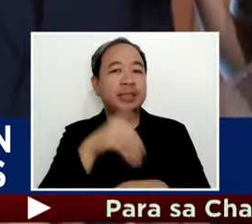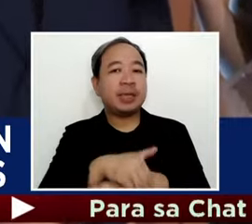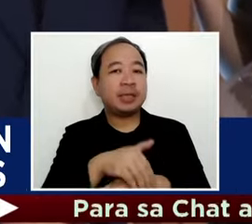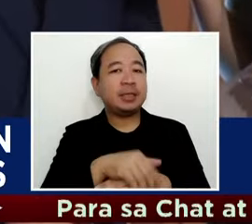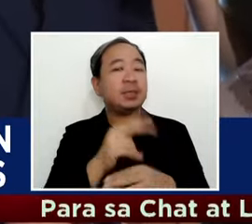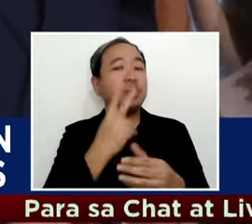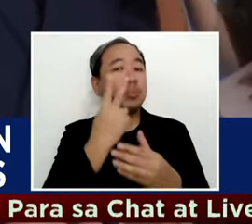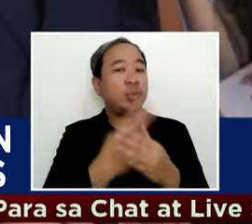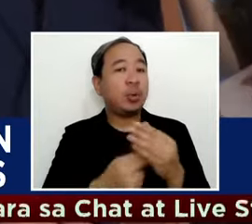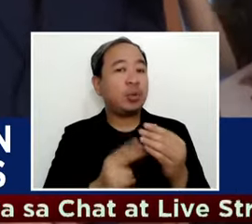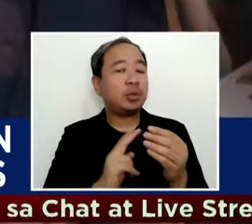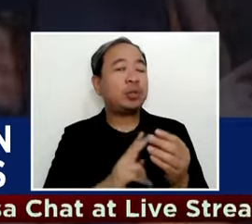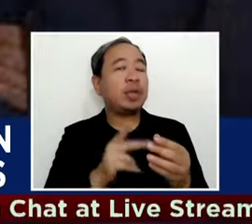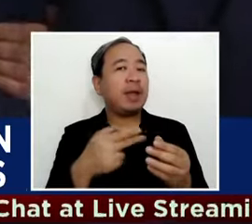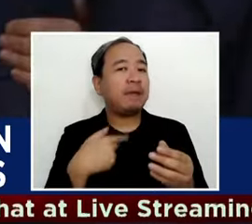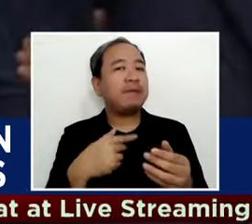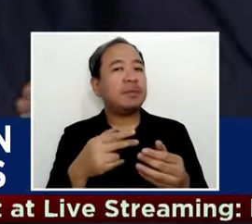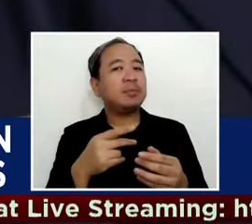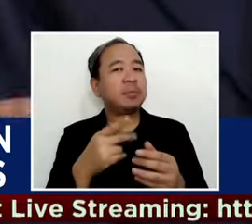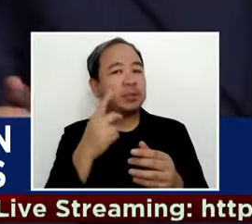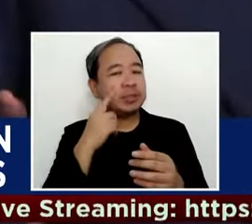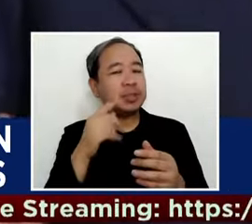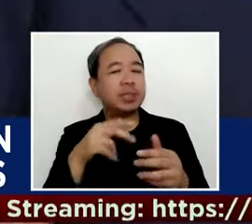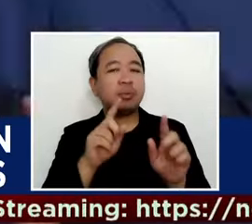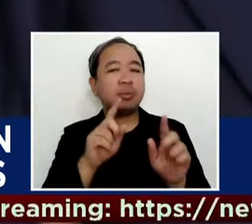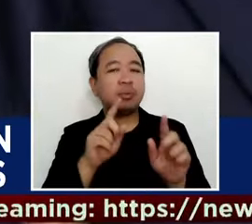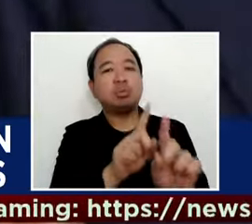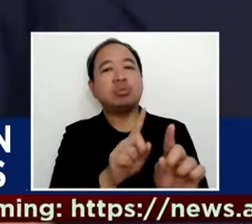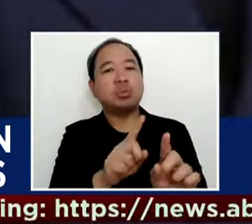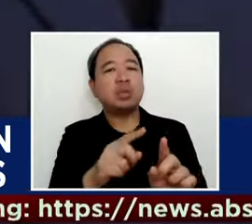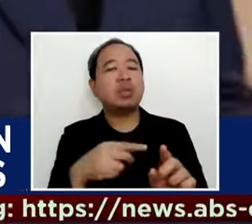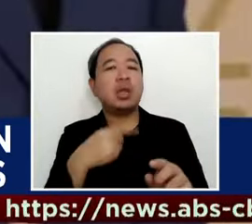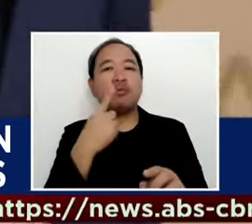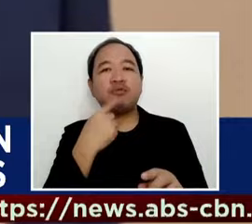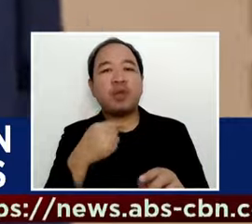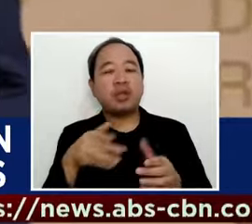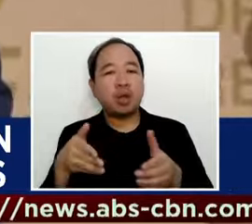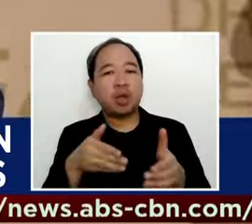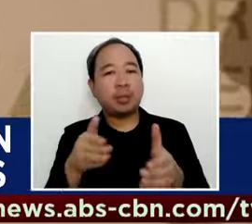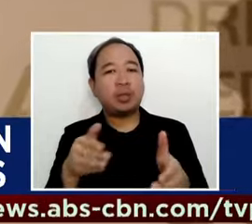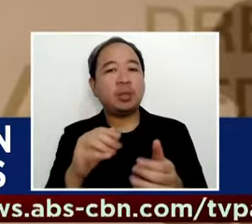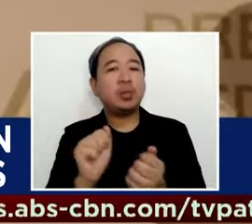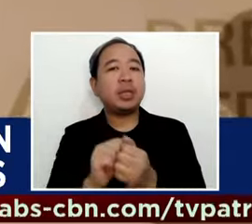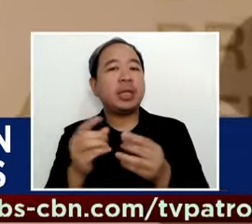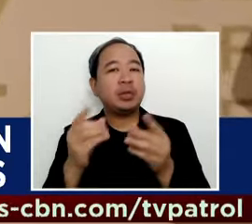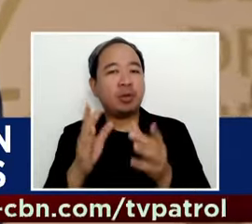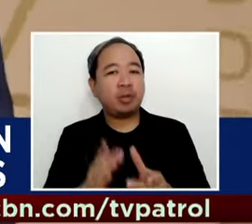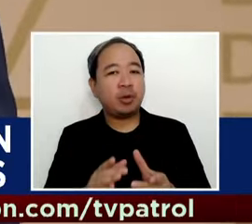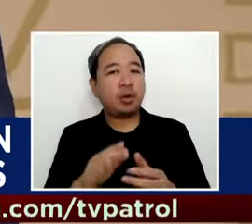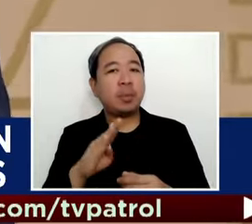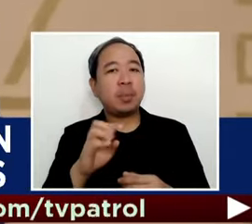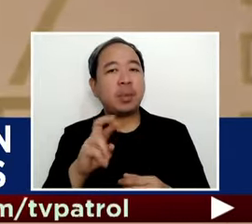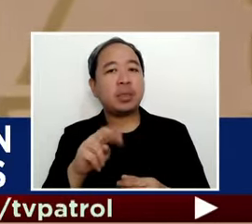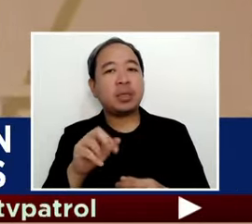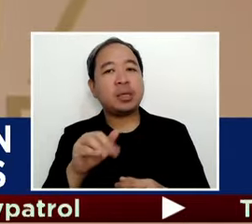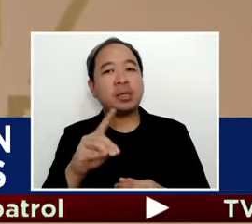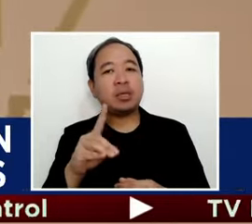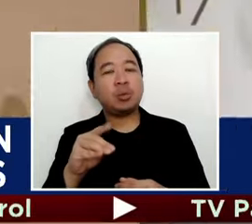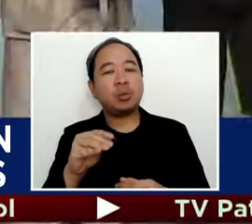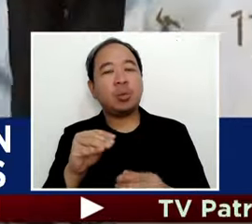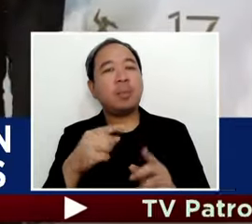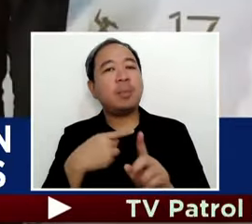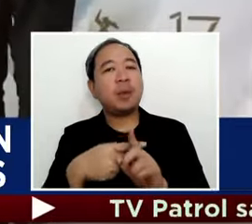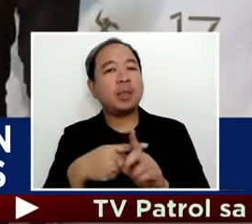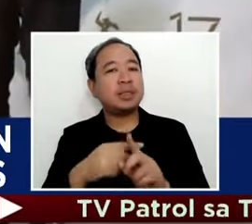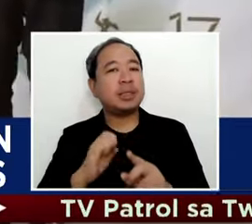sa red carpet ceremonies. Kasama rin nila ang direktor na si Sigrid Bernardo at ang executive producer ng pelikula na si Richard